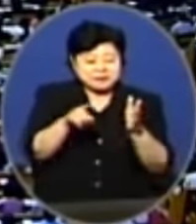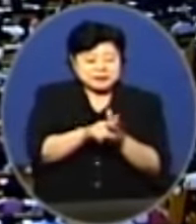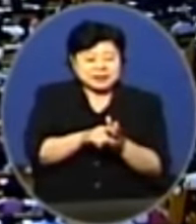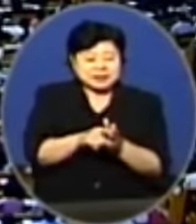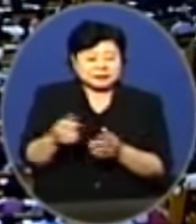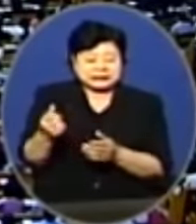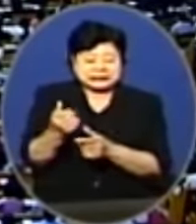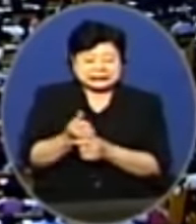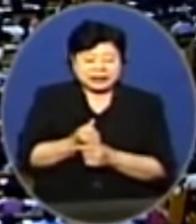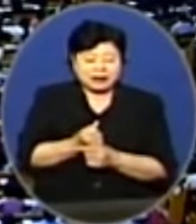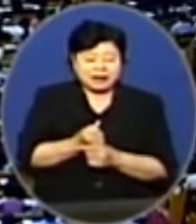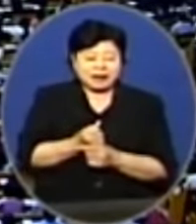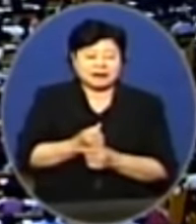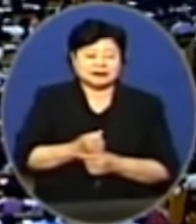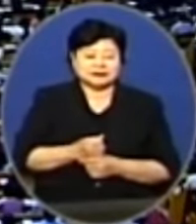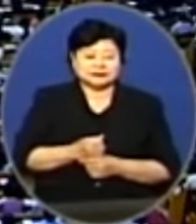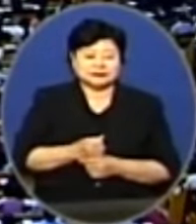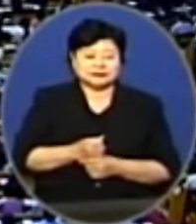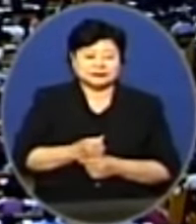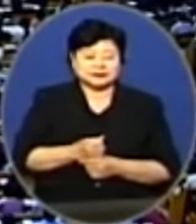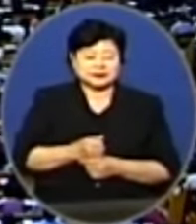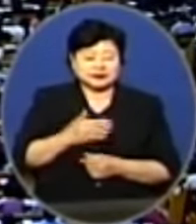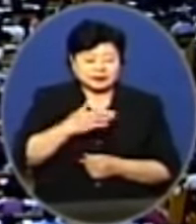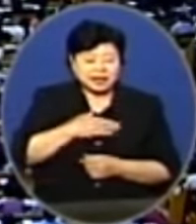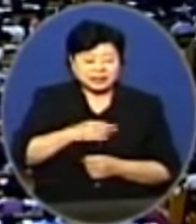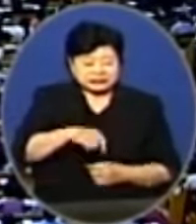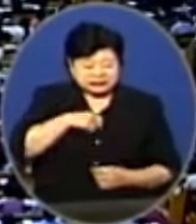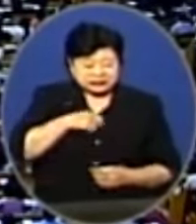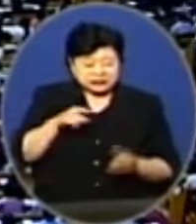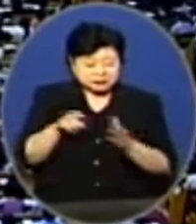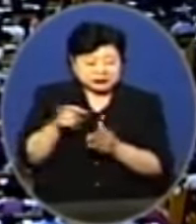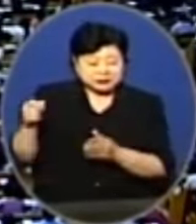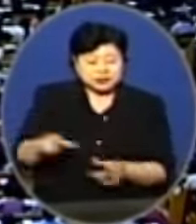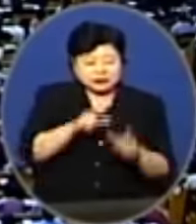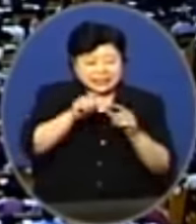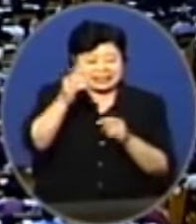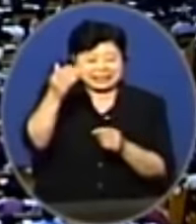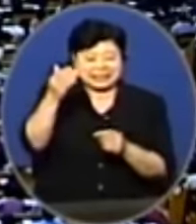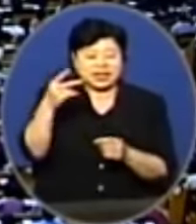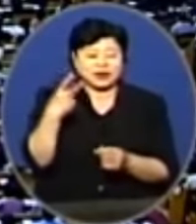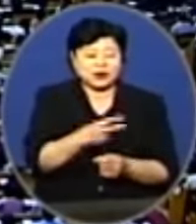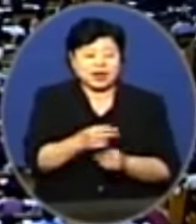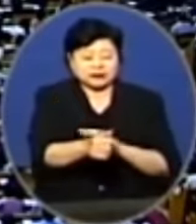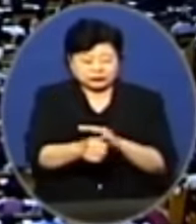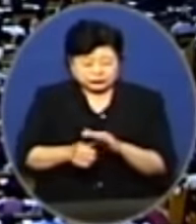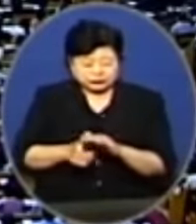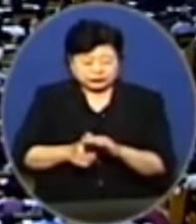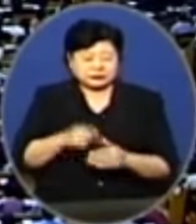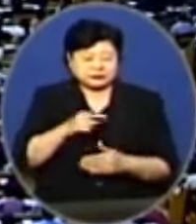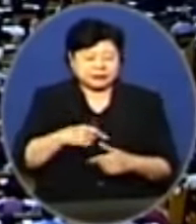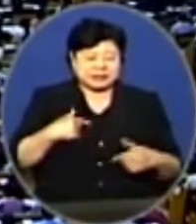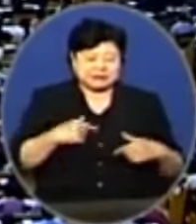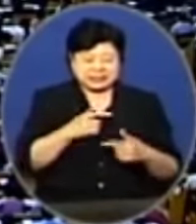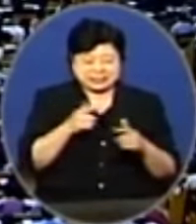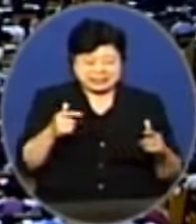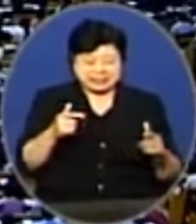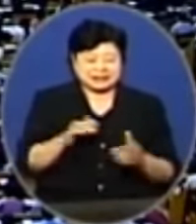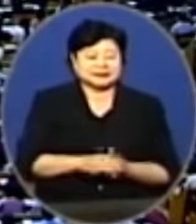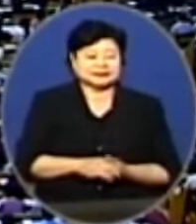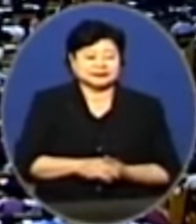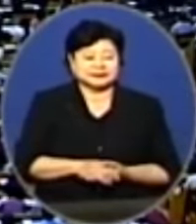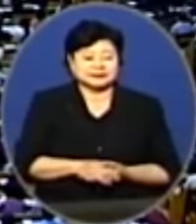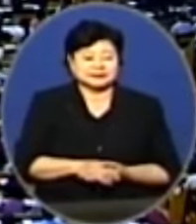놓지 말아야 돼요. 히브리서 10장 38절에 나의 의인은 믿음으로 말미암아 살리라. 또한 뒤로 물러가면 내 마음이 그를 기뻐하지 아니하리라.